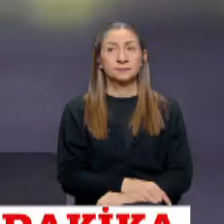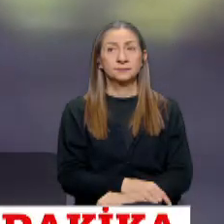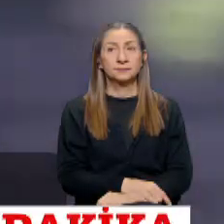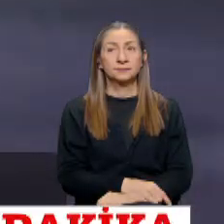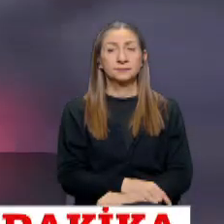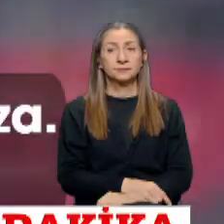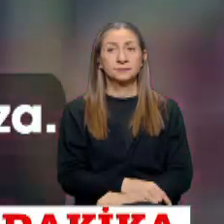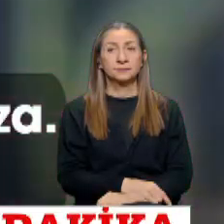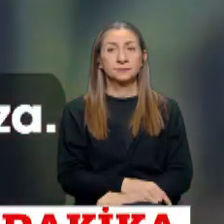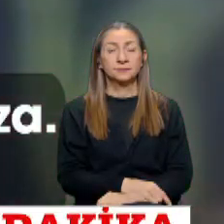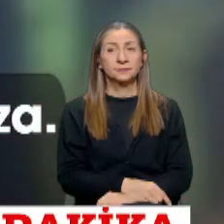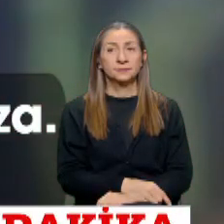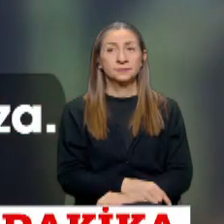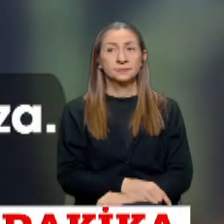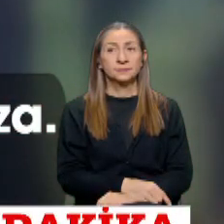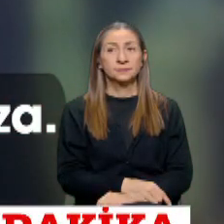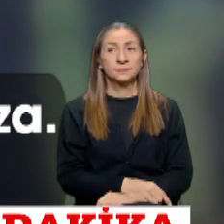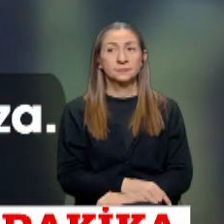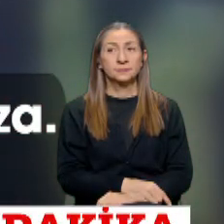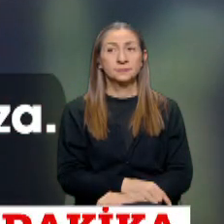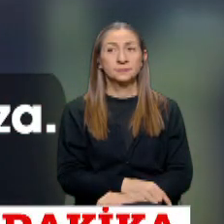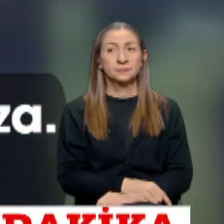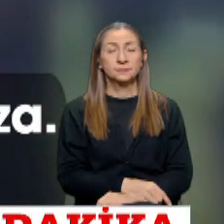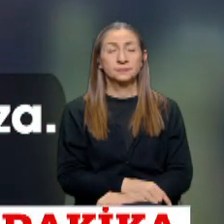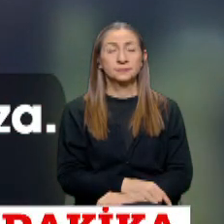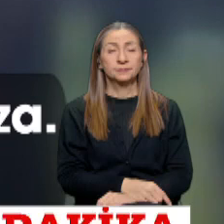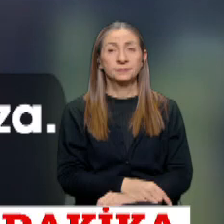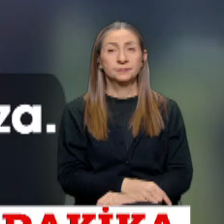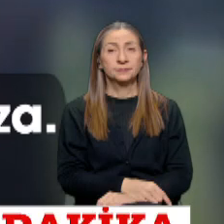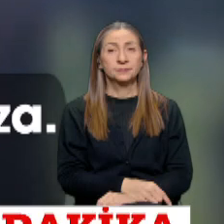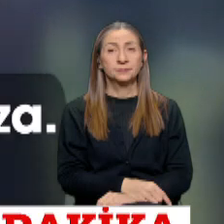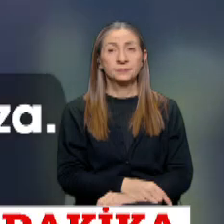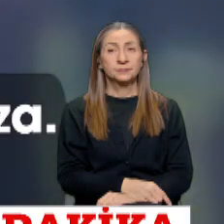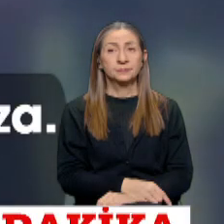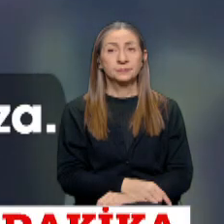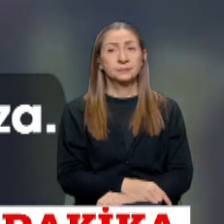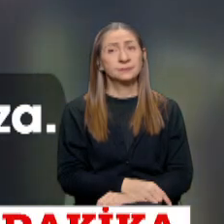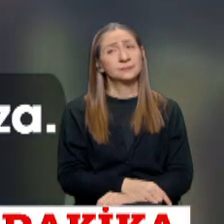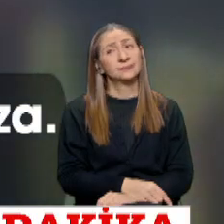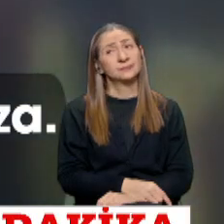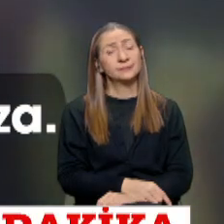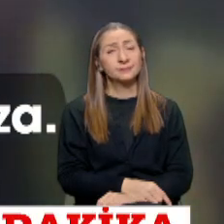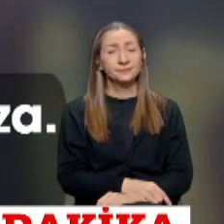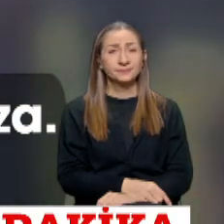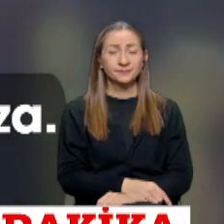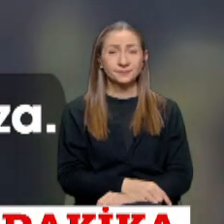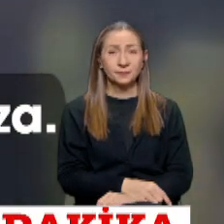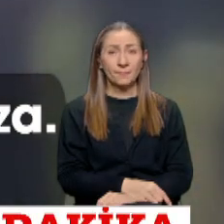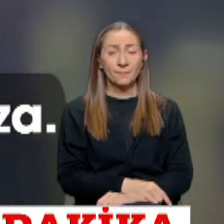Bravo. 170 saat sonra bir mucize gerçekleşecek bizim adımıza. Sibel Kaya isimli